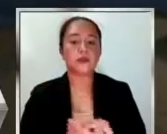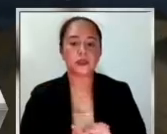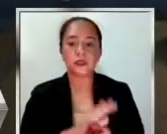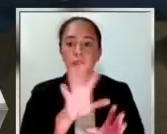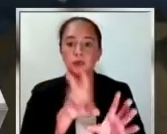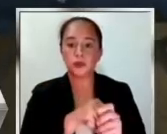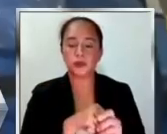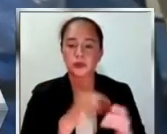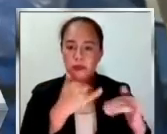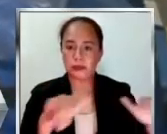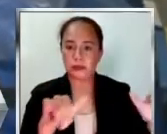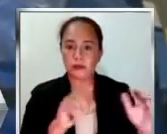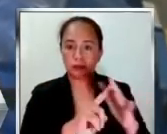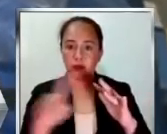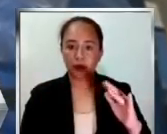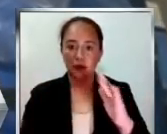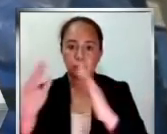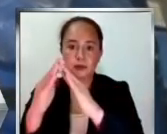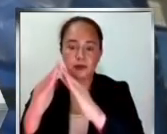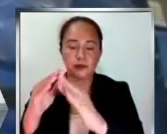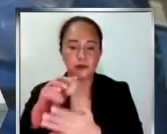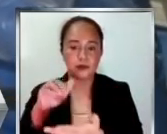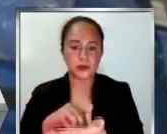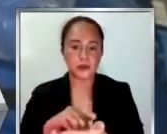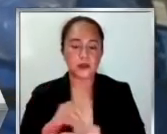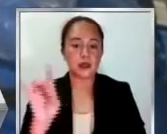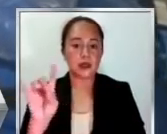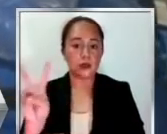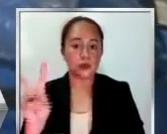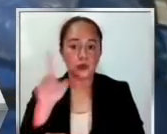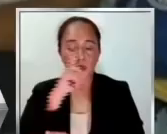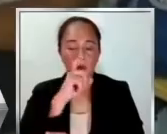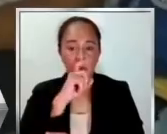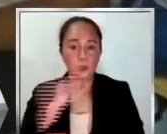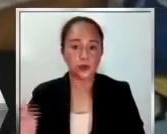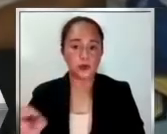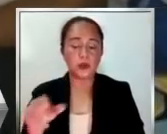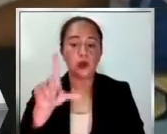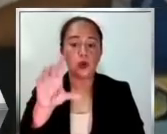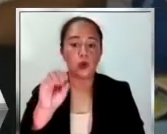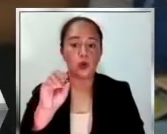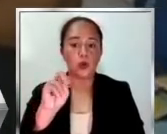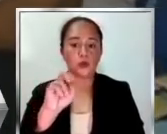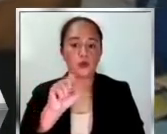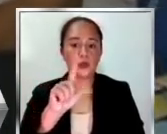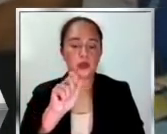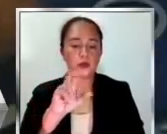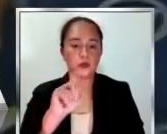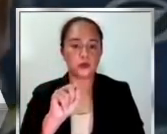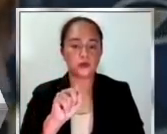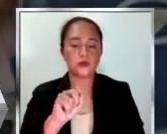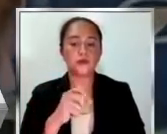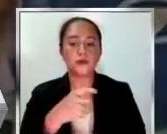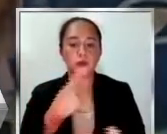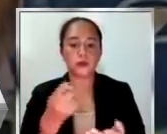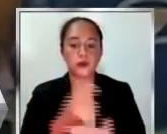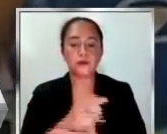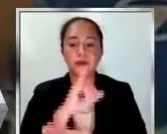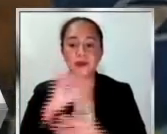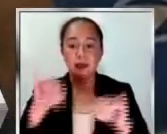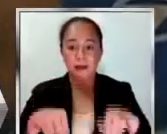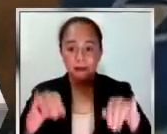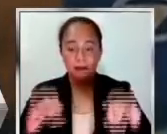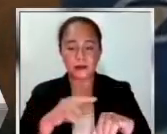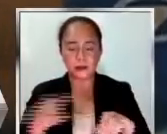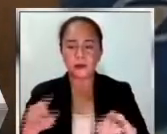sa evacuation center. Ang 82 anyos namang si Lola Consolacion mula sa barangay Alibago, Ilagan City. Ngayon lang daw nakaranas